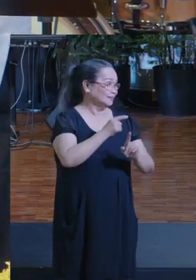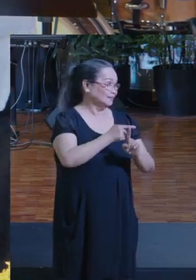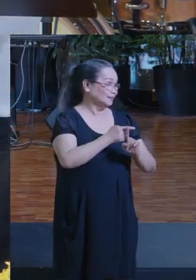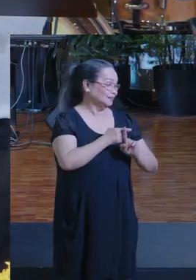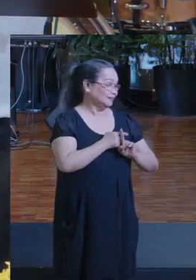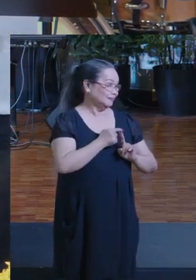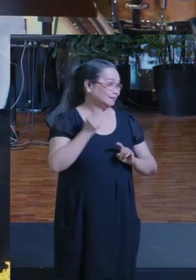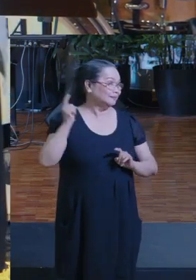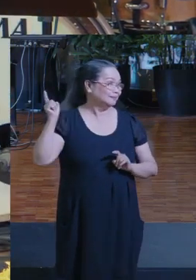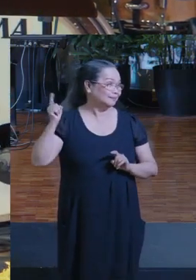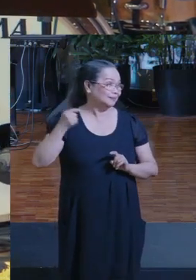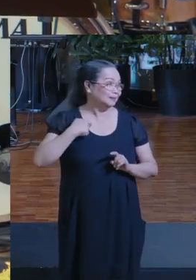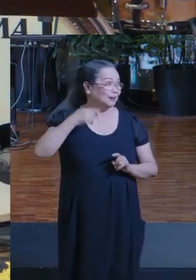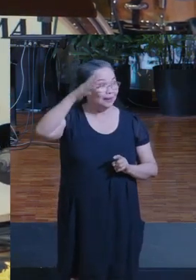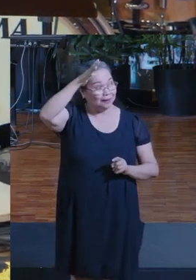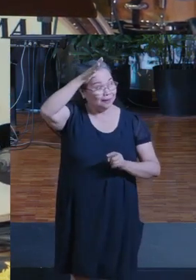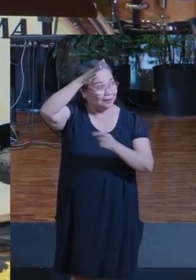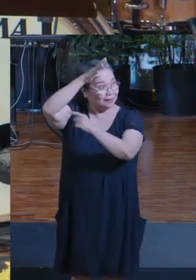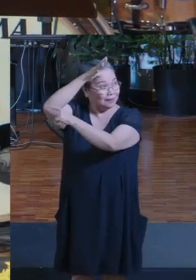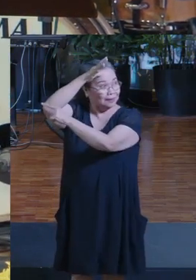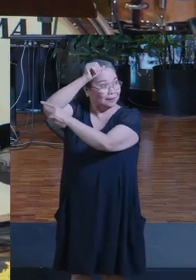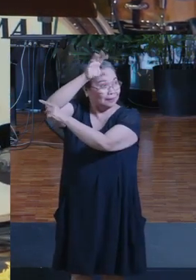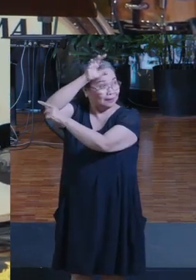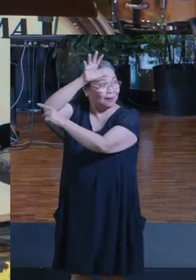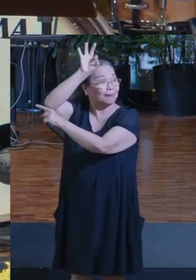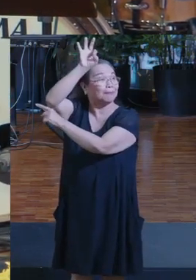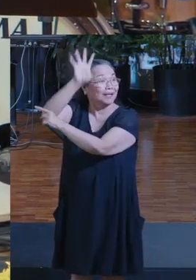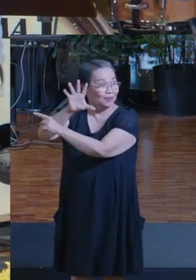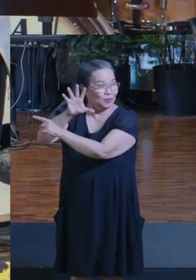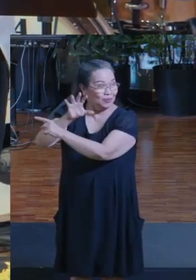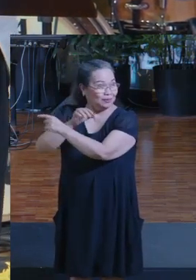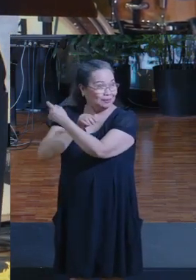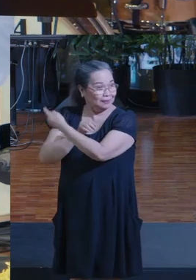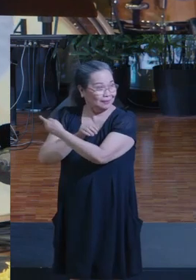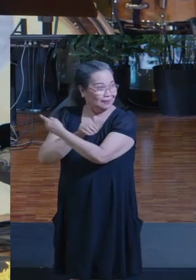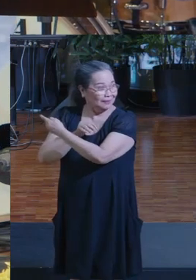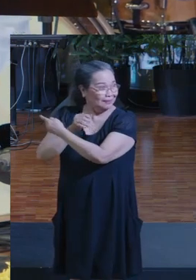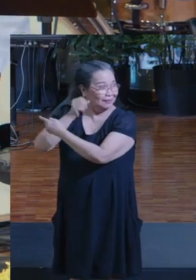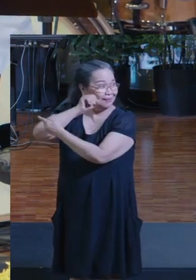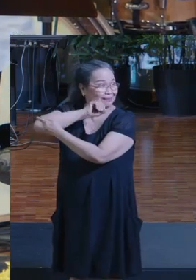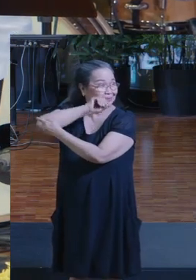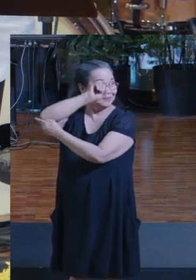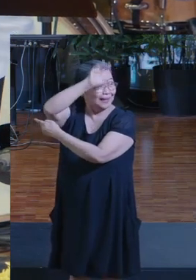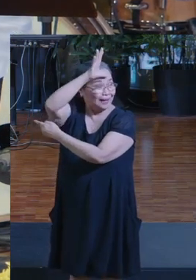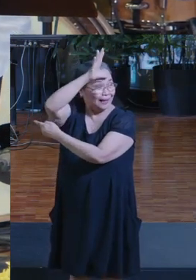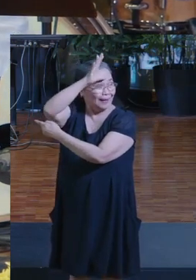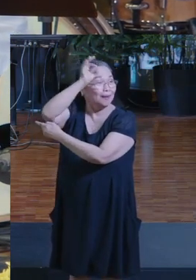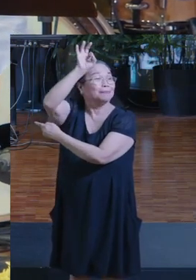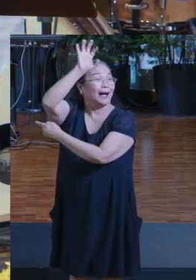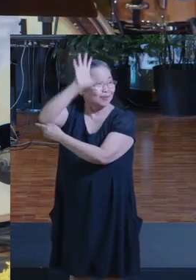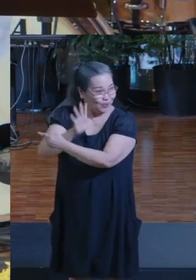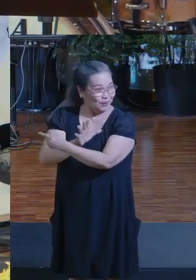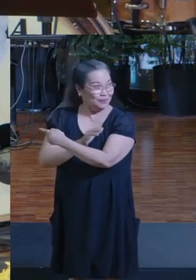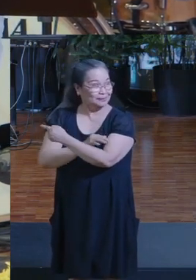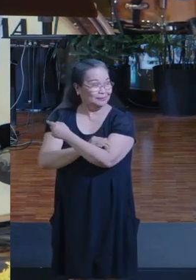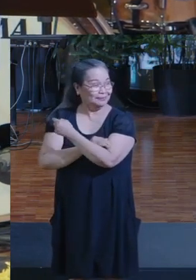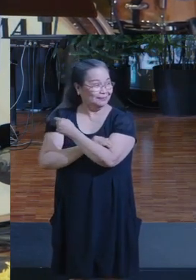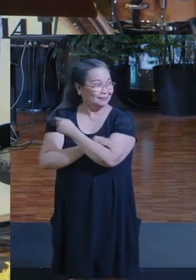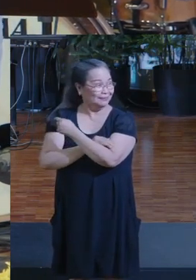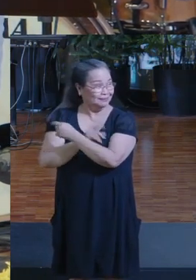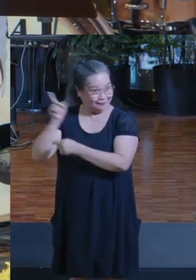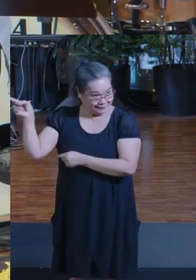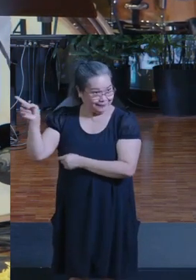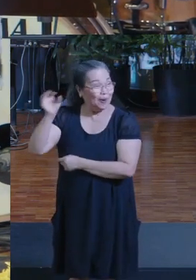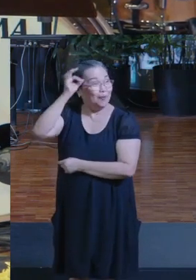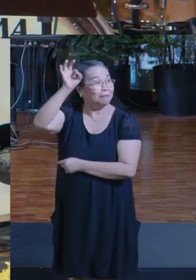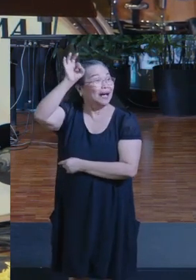no? Ang lolo ko Yemilip, pastor po ng Yemilip. Ang tatay ko po, pastor ng Yemilip. Ako